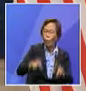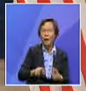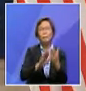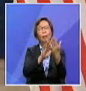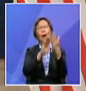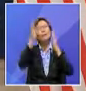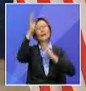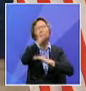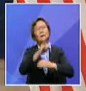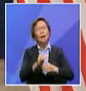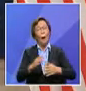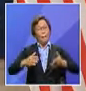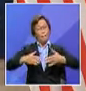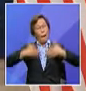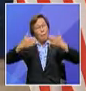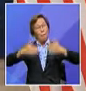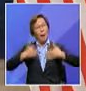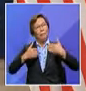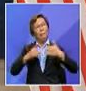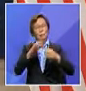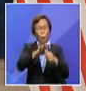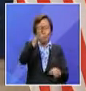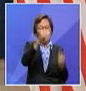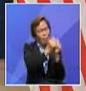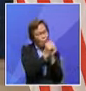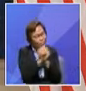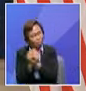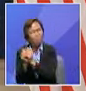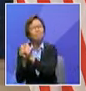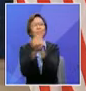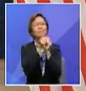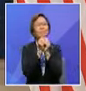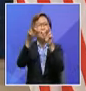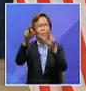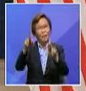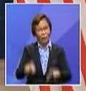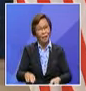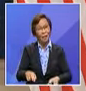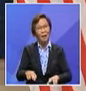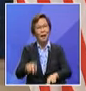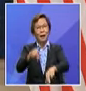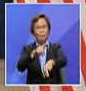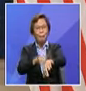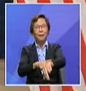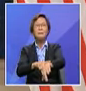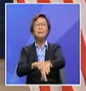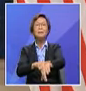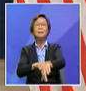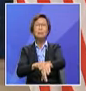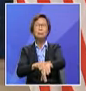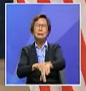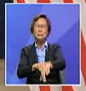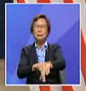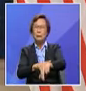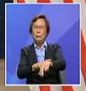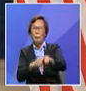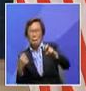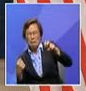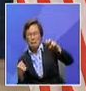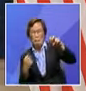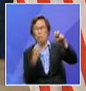selain menyemarakkan semangat kebersamaan dalam kalangan rakyat ketika kita masih memerangi